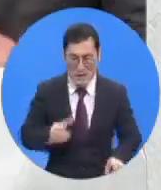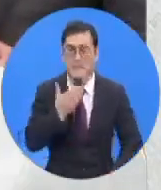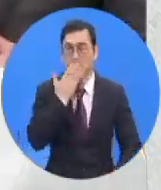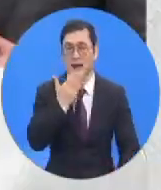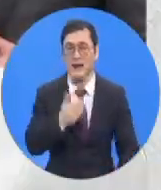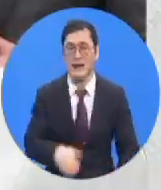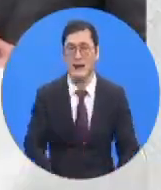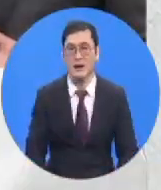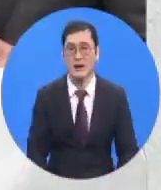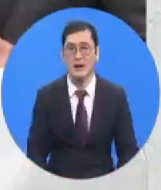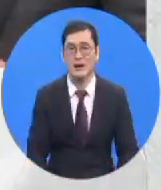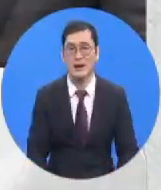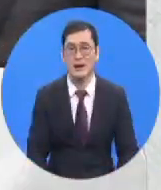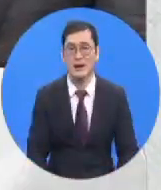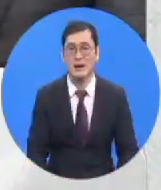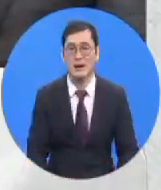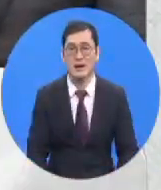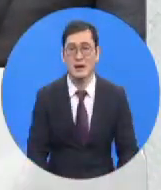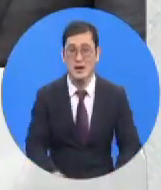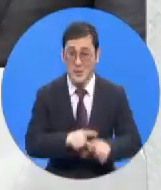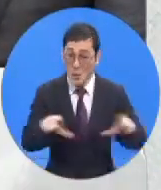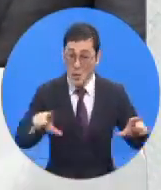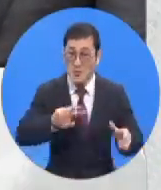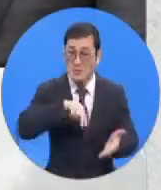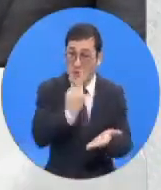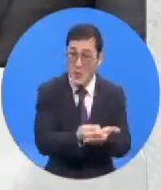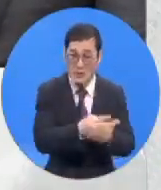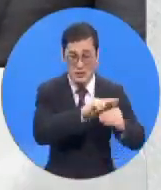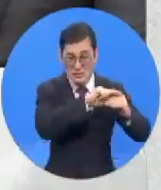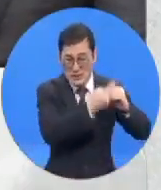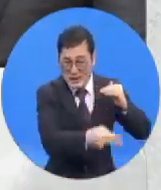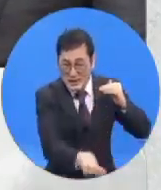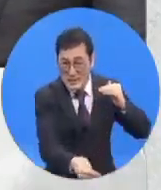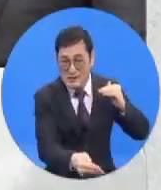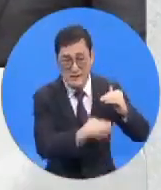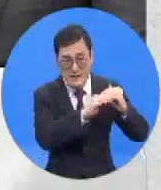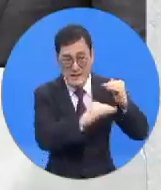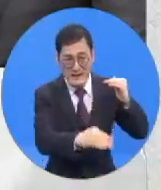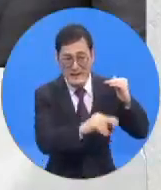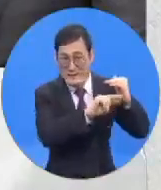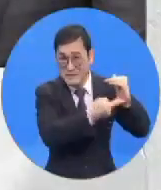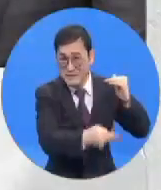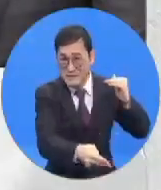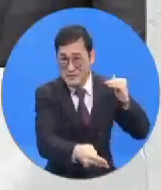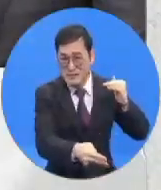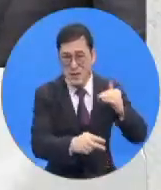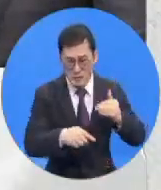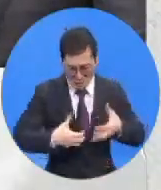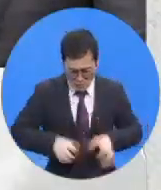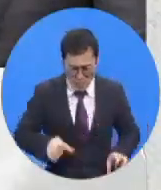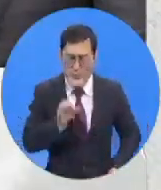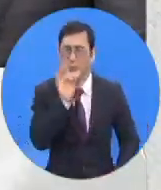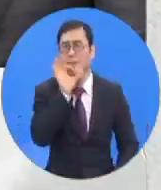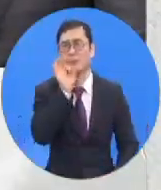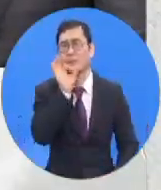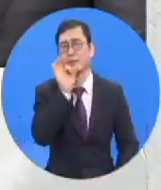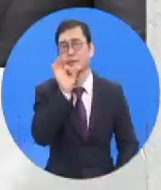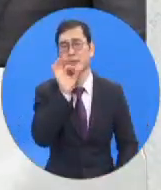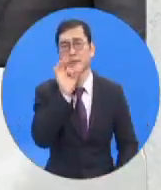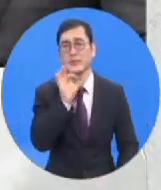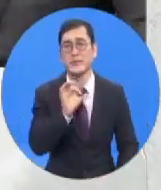정도 위력이 있었다라는 예. 거지 않습니까? 그럼 이제 법원에서 그걸 어떻게 판단을 할 것이냐? 근데 그게